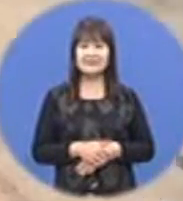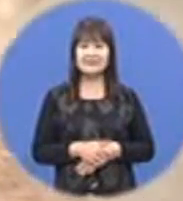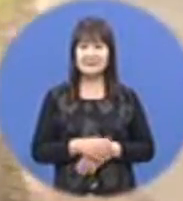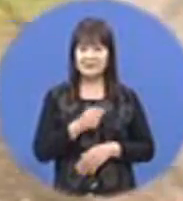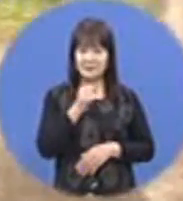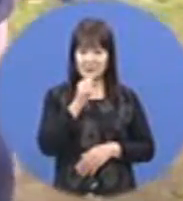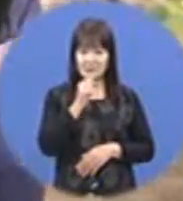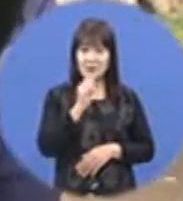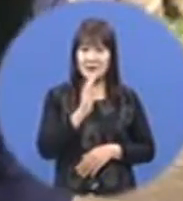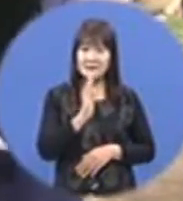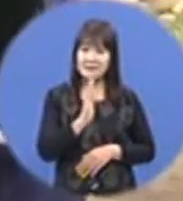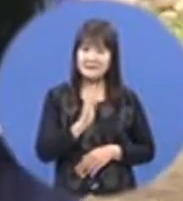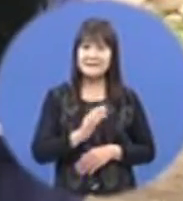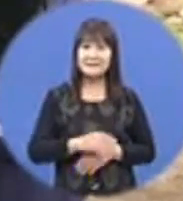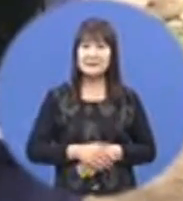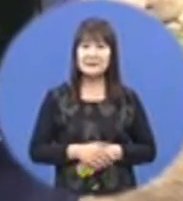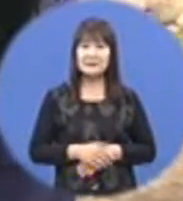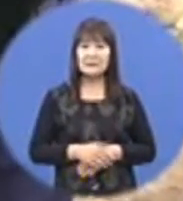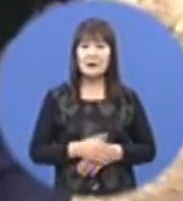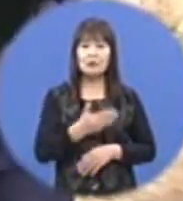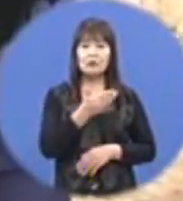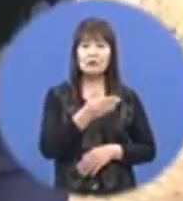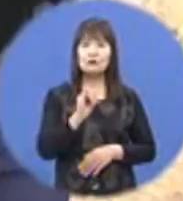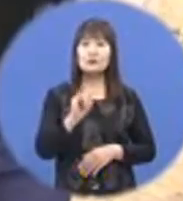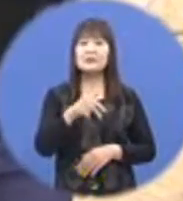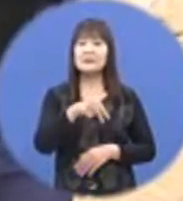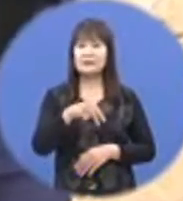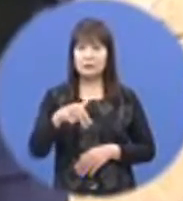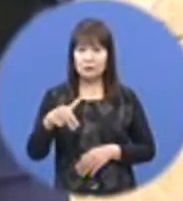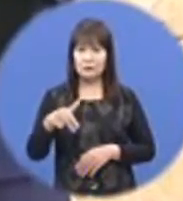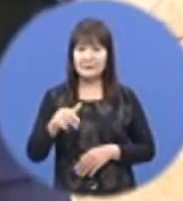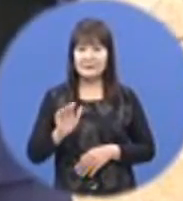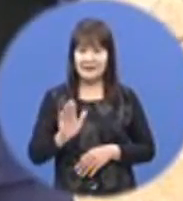お願いします、 は い、 ではここでクイズでござるよ、